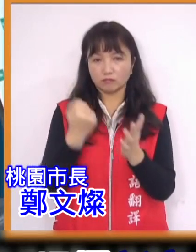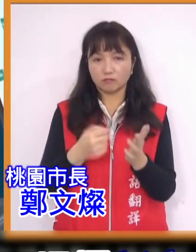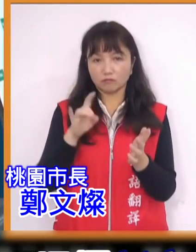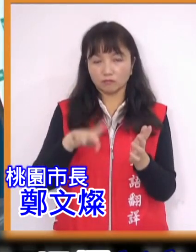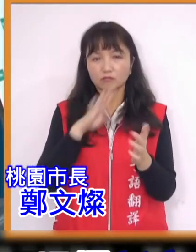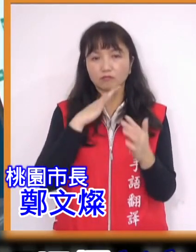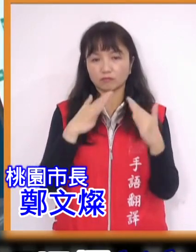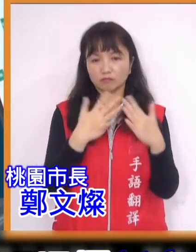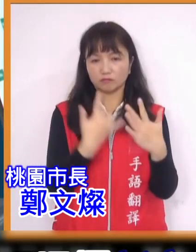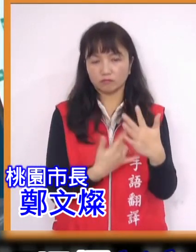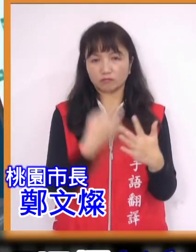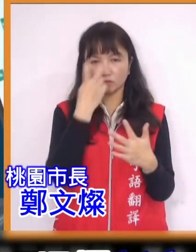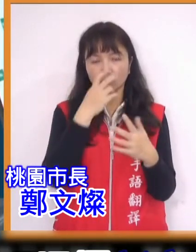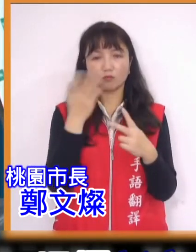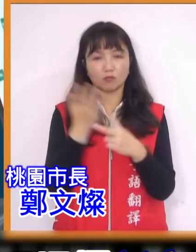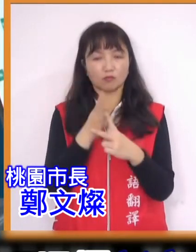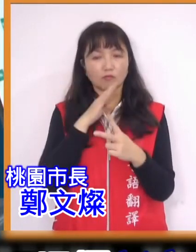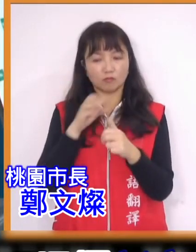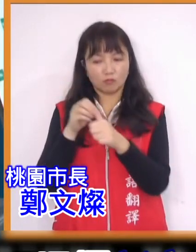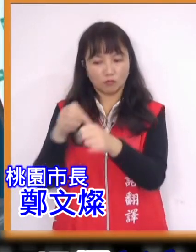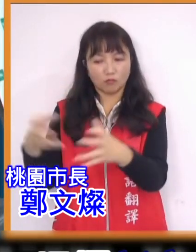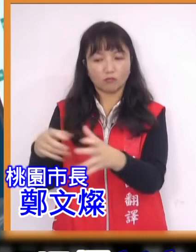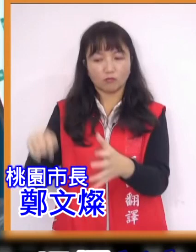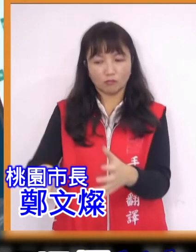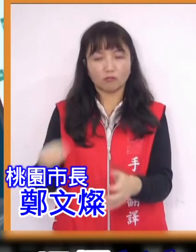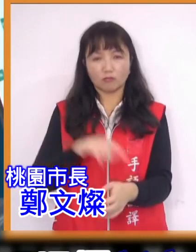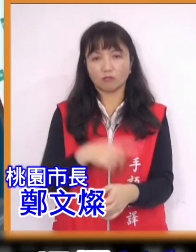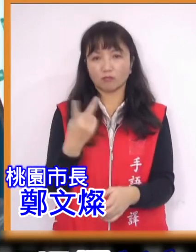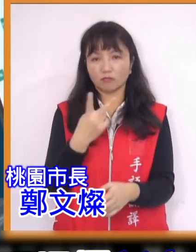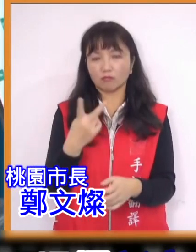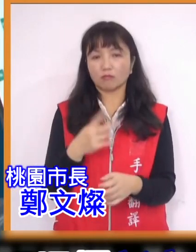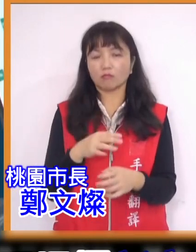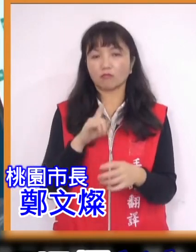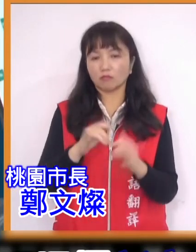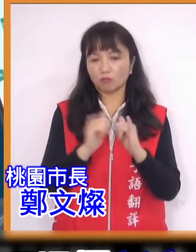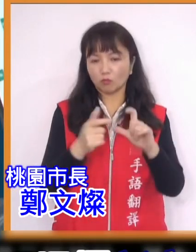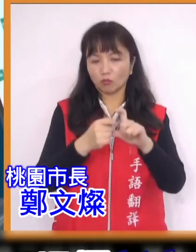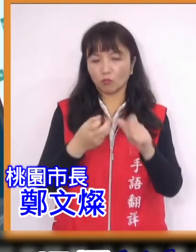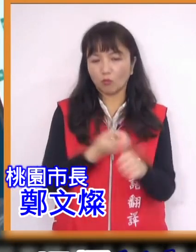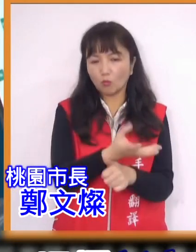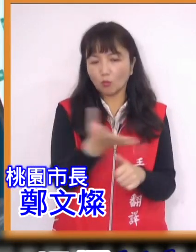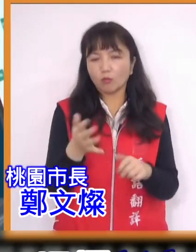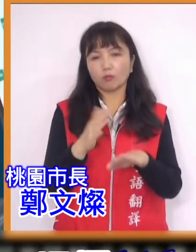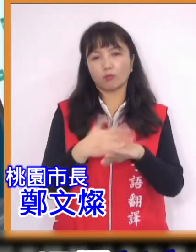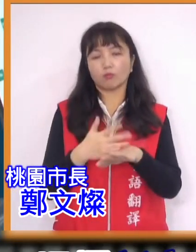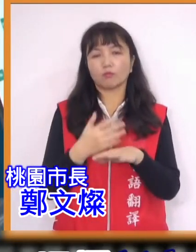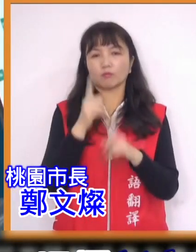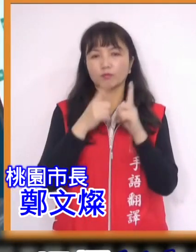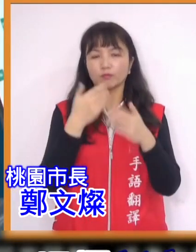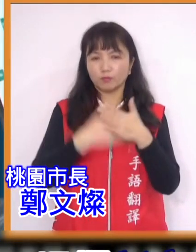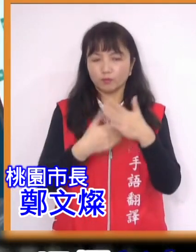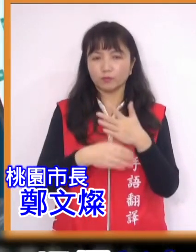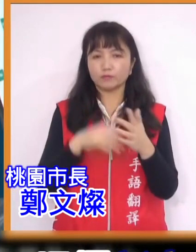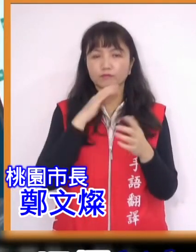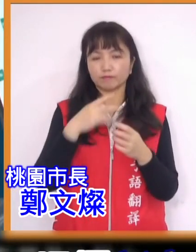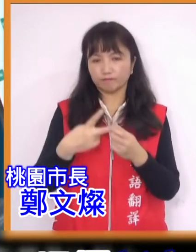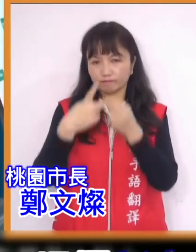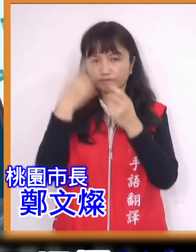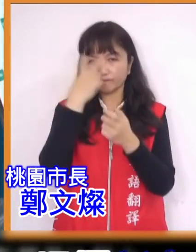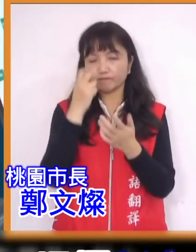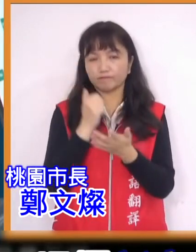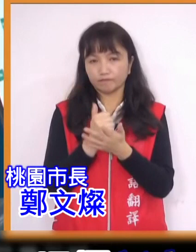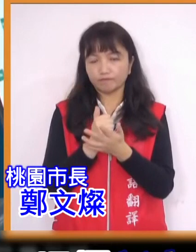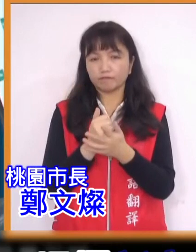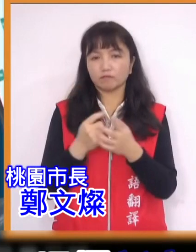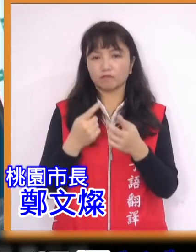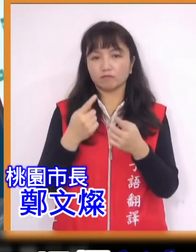居家隔离或者在集中检疫所，相对对社区的影响是比较小，而且是二采，那